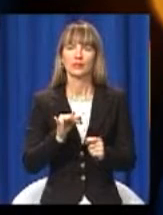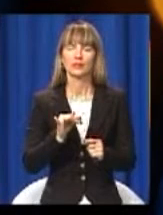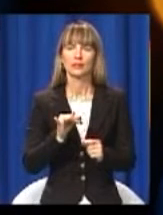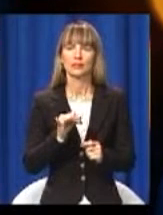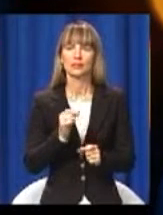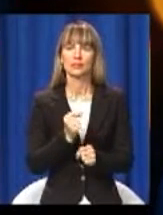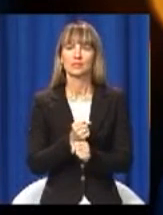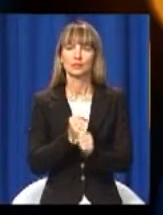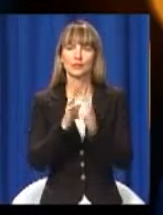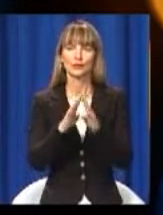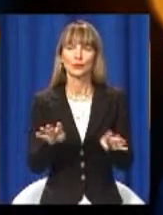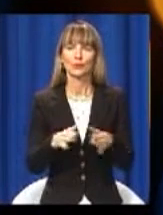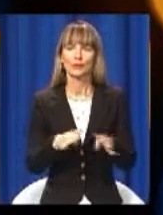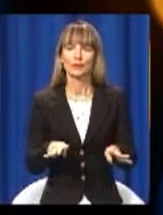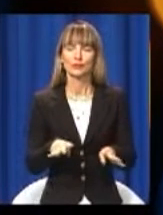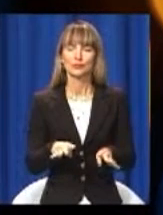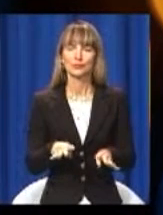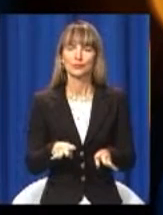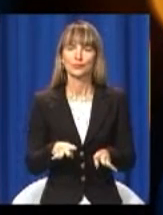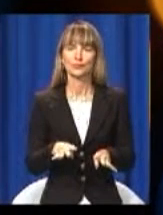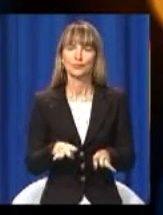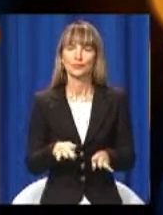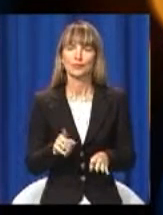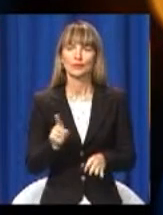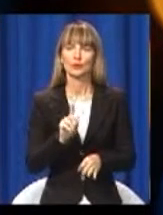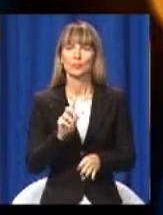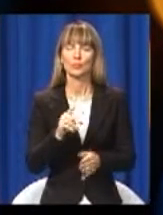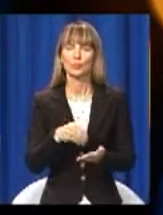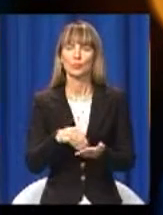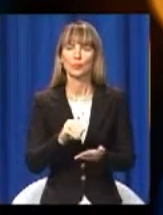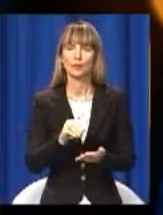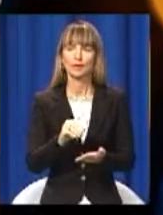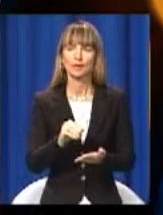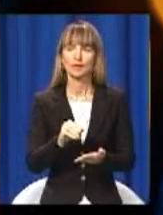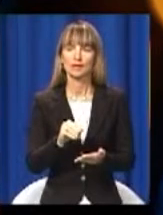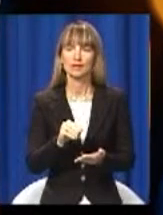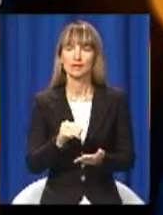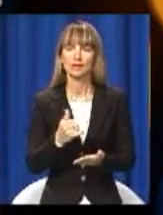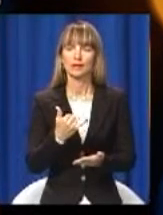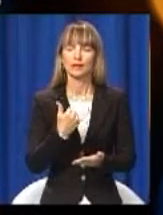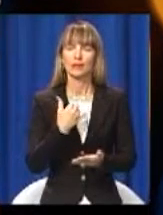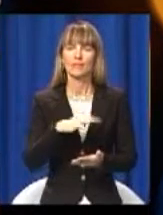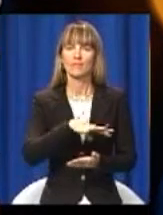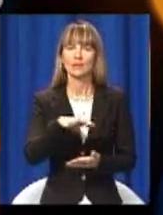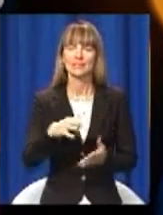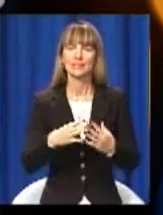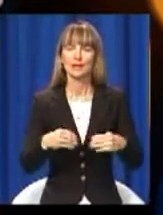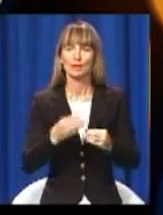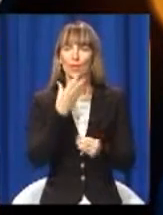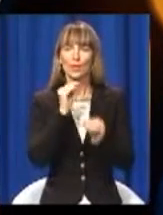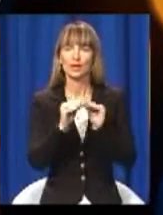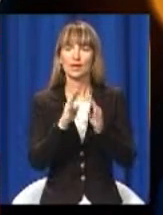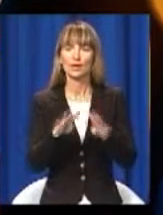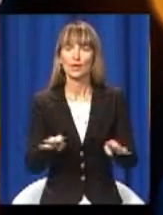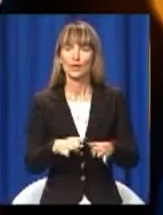елочку и купить начало. Сначала купить, а потом нарисовать. В Новый год мы всей семьей наряжаем